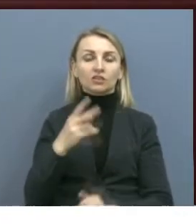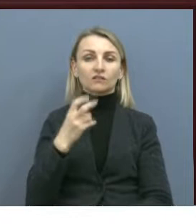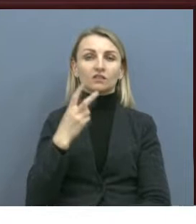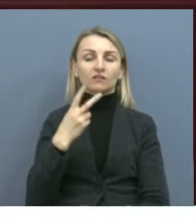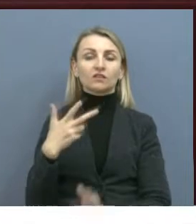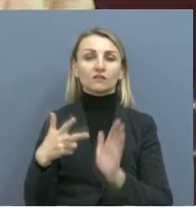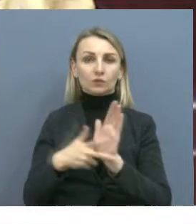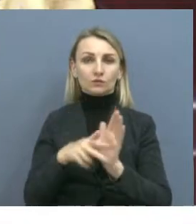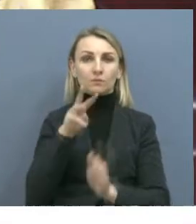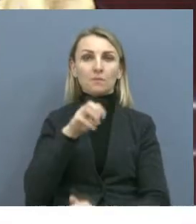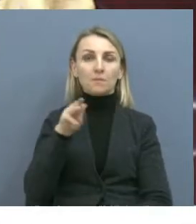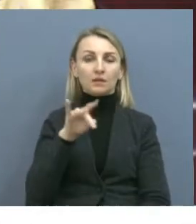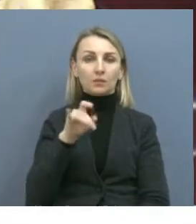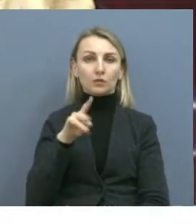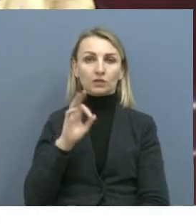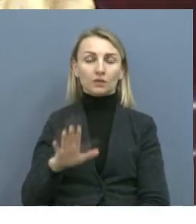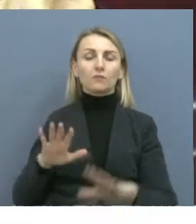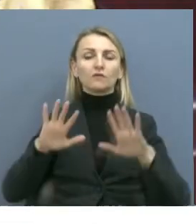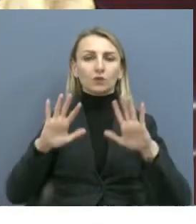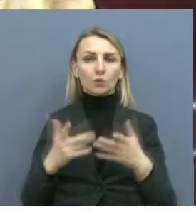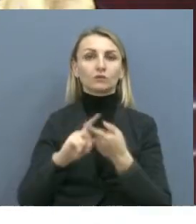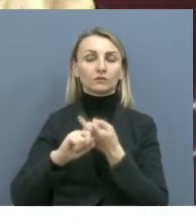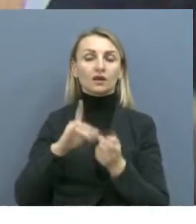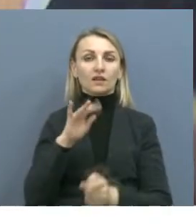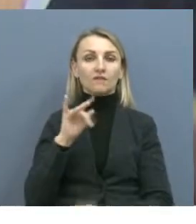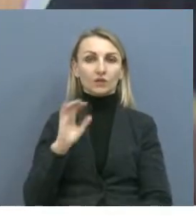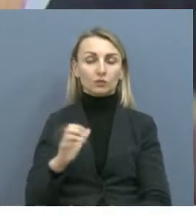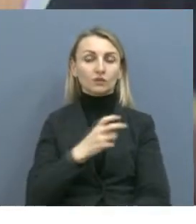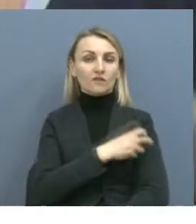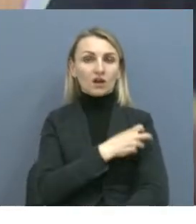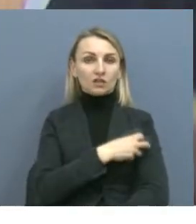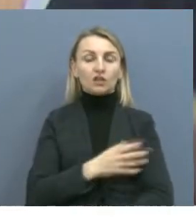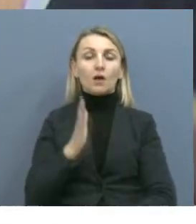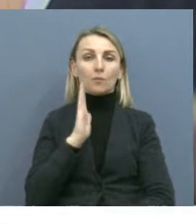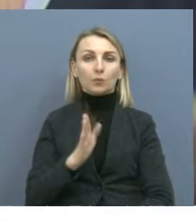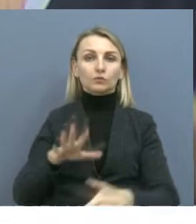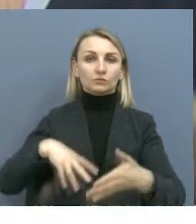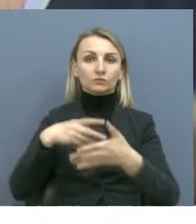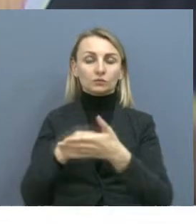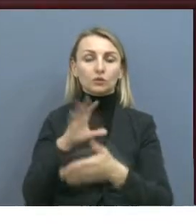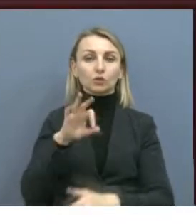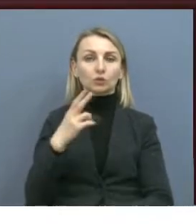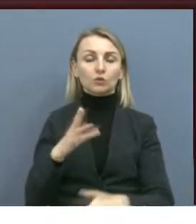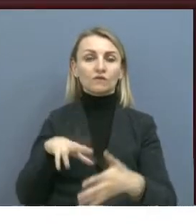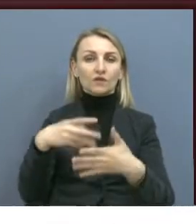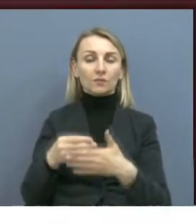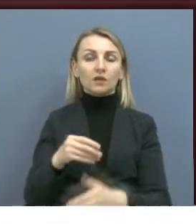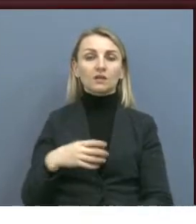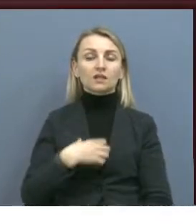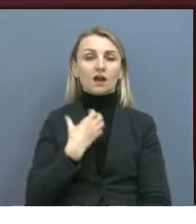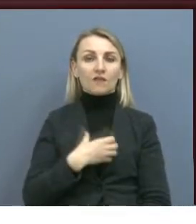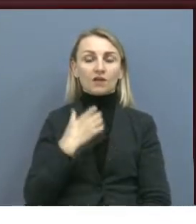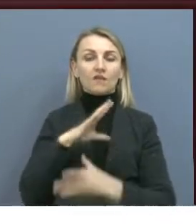26228 медицинских работников. В случае заражения коронавирусной инфекцией медработника единовременные социальные выплаты из Госфонда социального страхования составляют